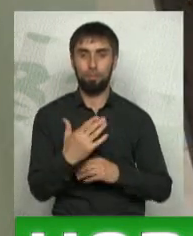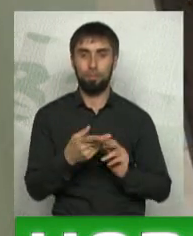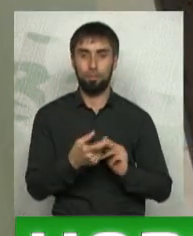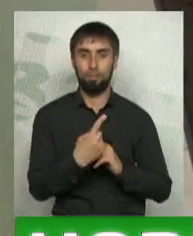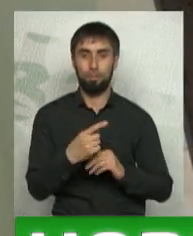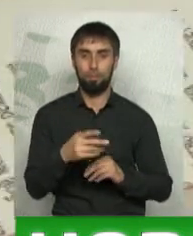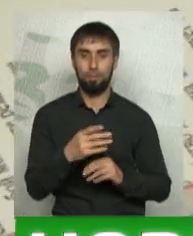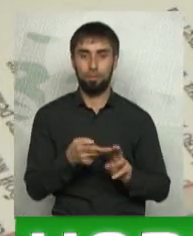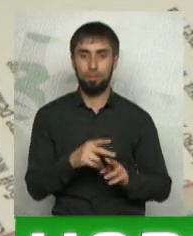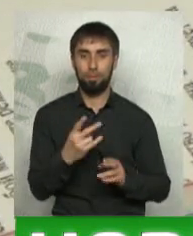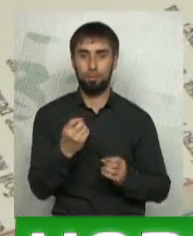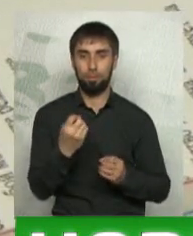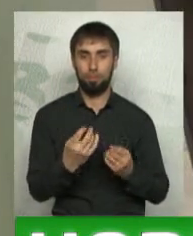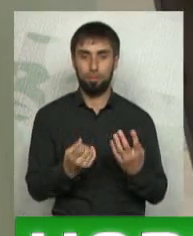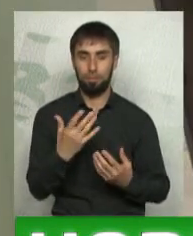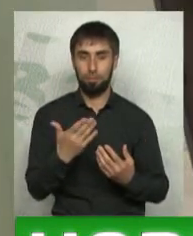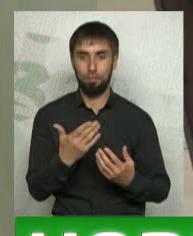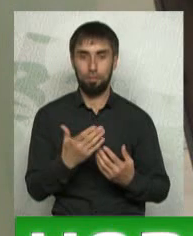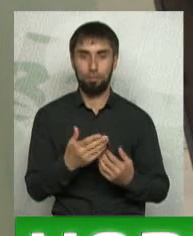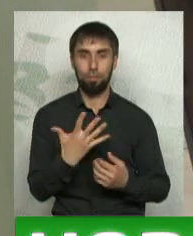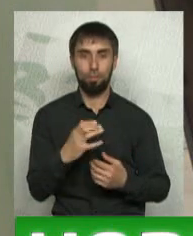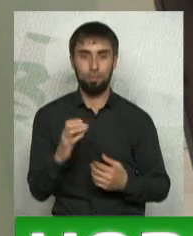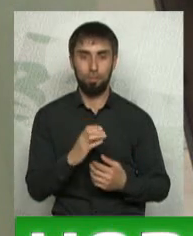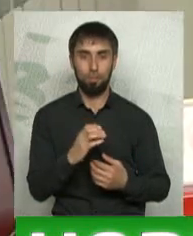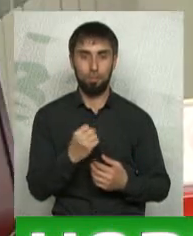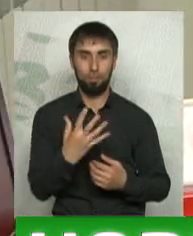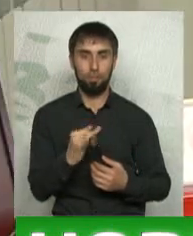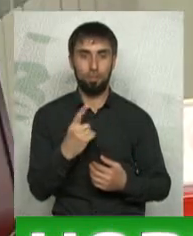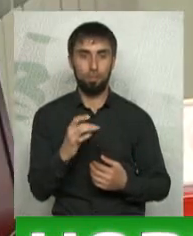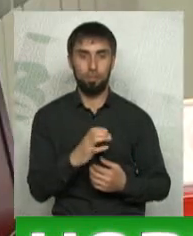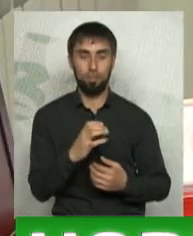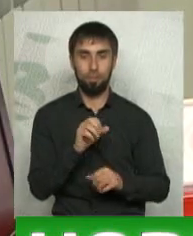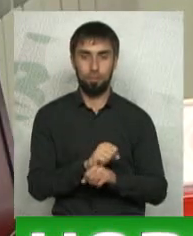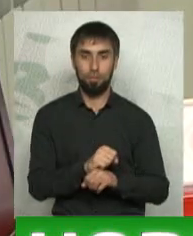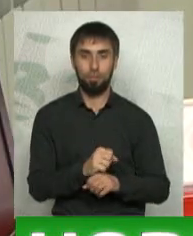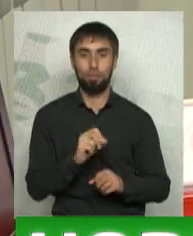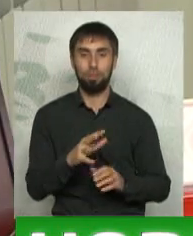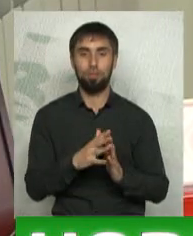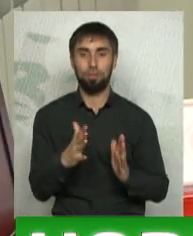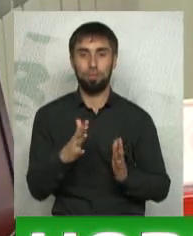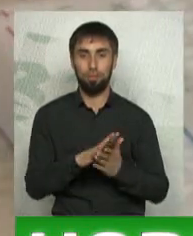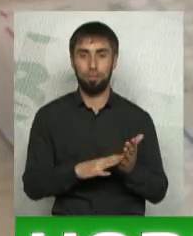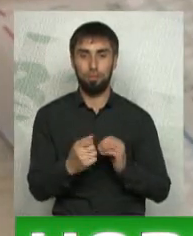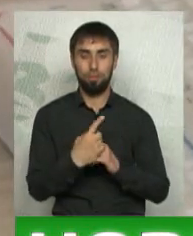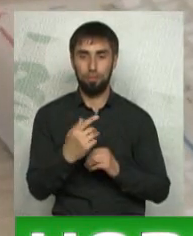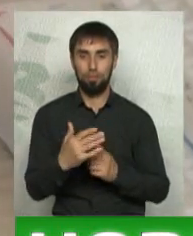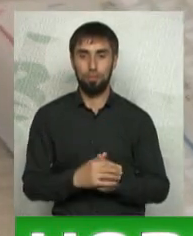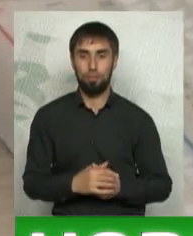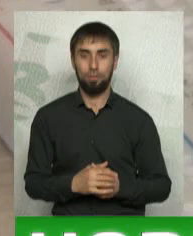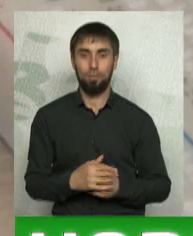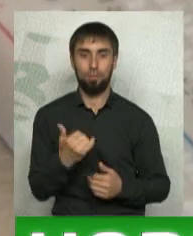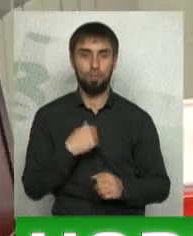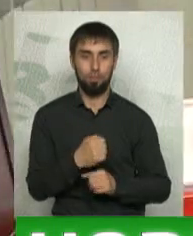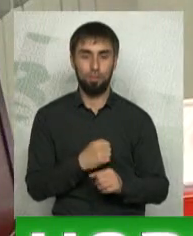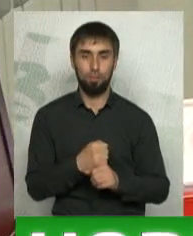светофор должен мигать. Сначала светиться 5 секунд, а не светиться секунду. Чем дальше идут задания, тем сложнее они становятся. Сейчас я